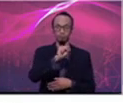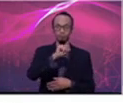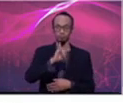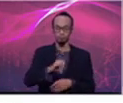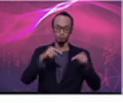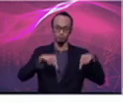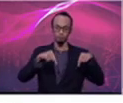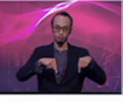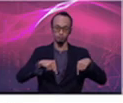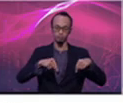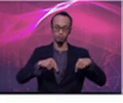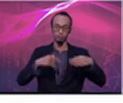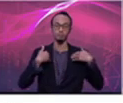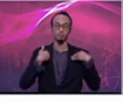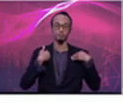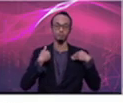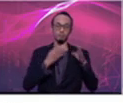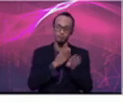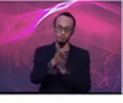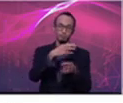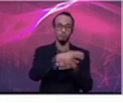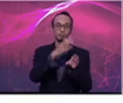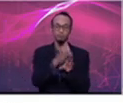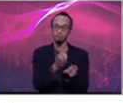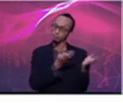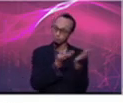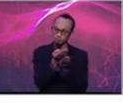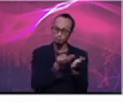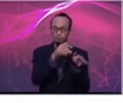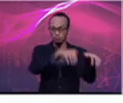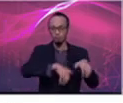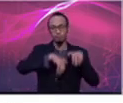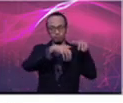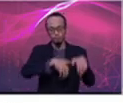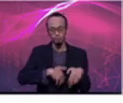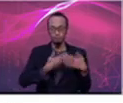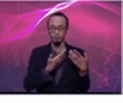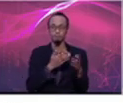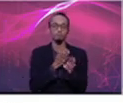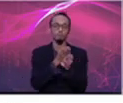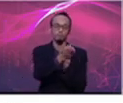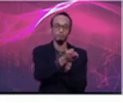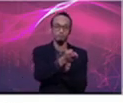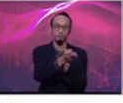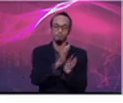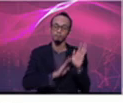di dalam dalam bidang pembuatan dalam bidang perkhidmatan dalam bidang pertanian dalam bidang